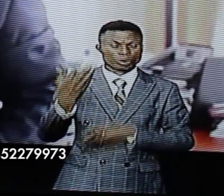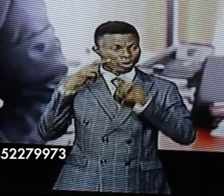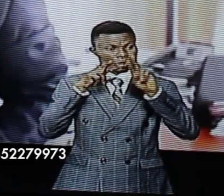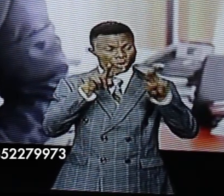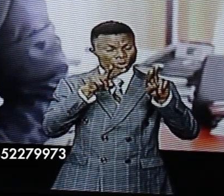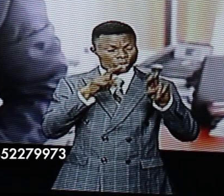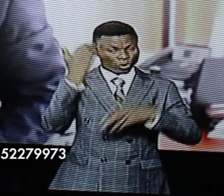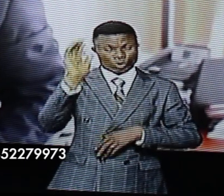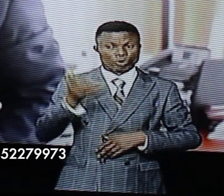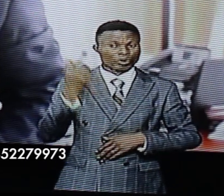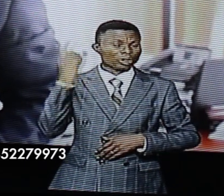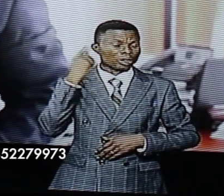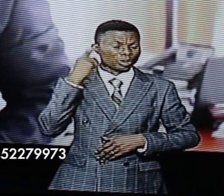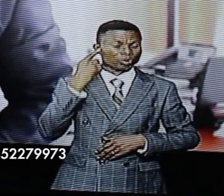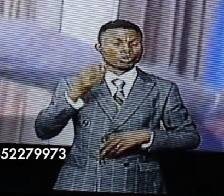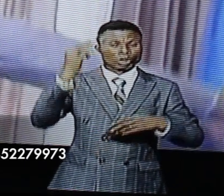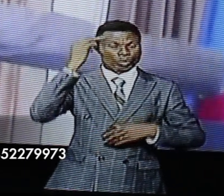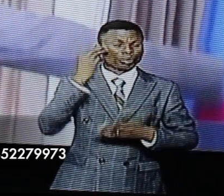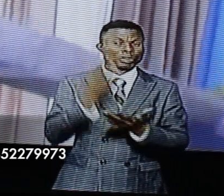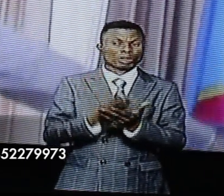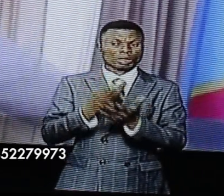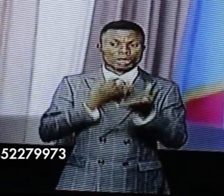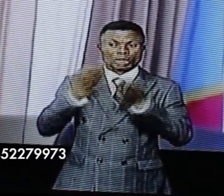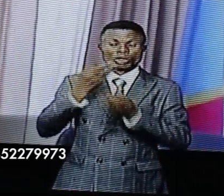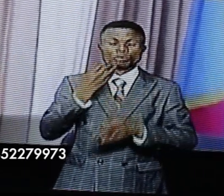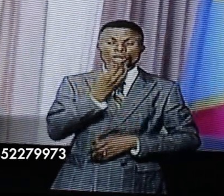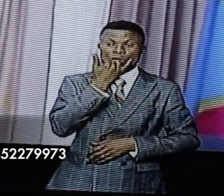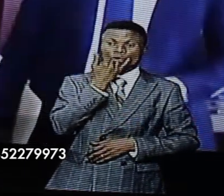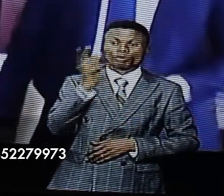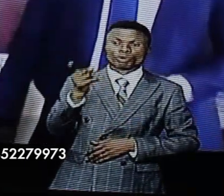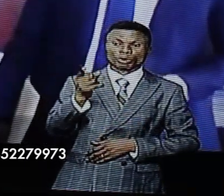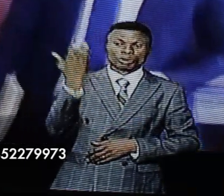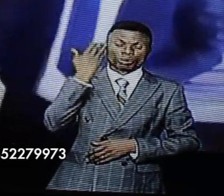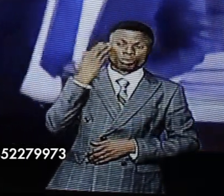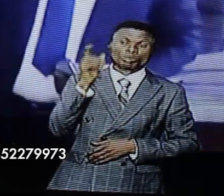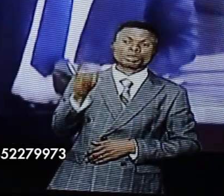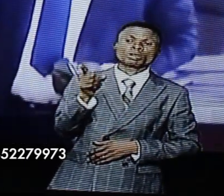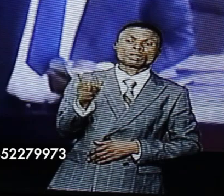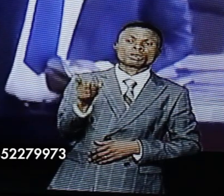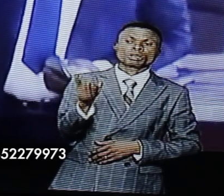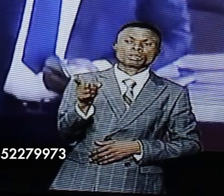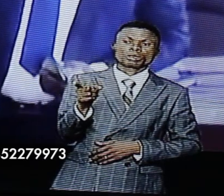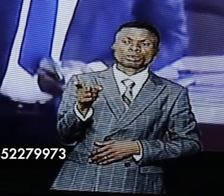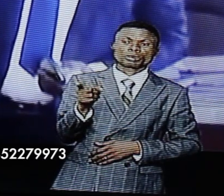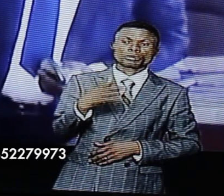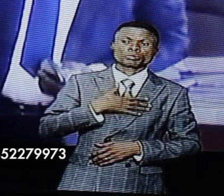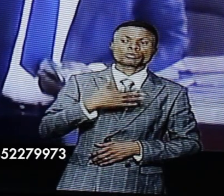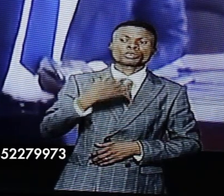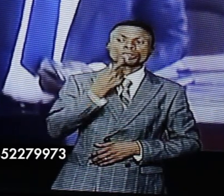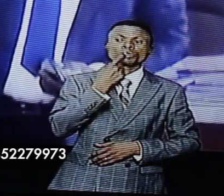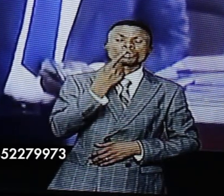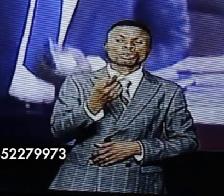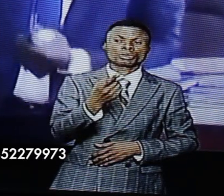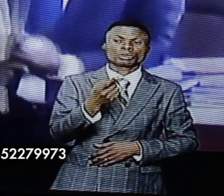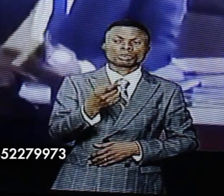vide, écoutant le patron du budget lui rappeler ses péchés. Ces messieurs, osent dire que